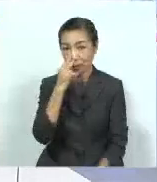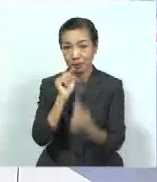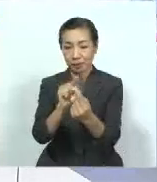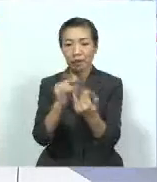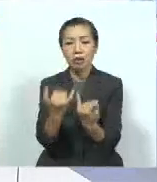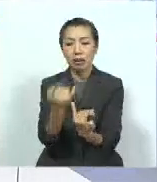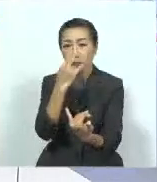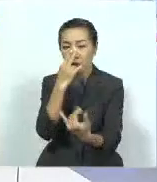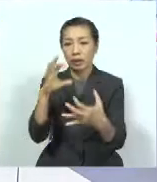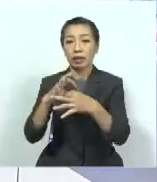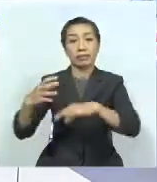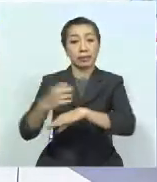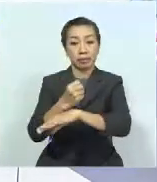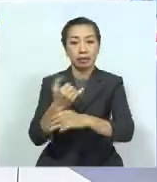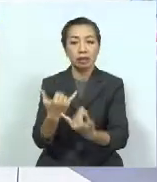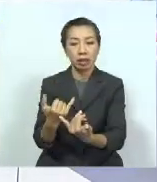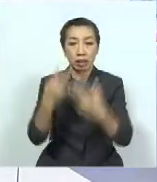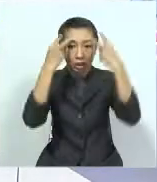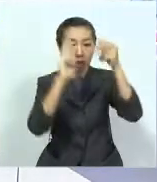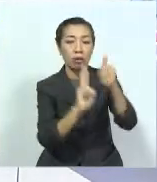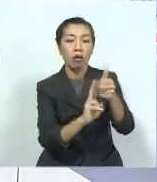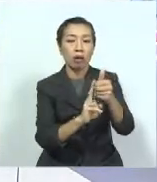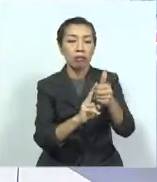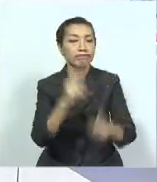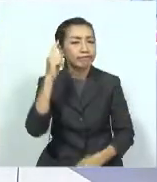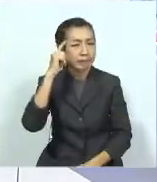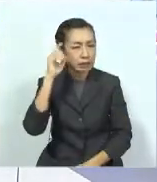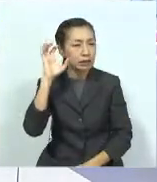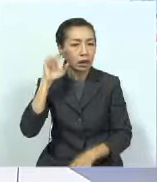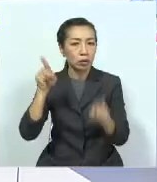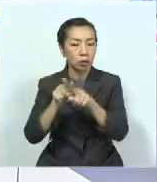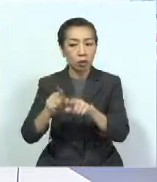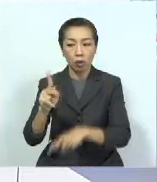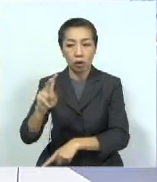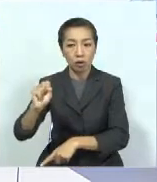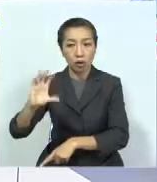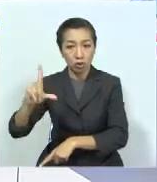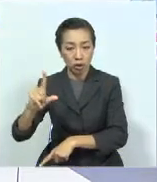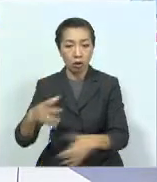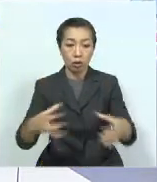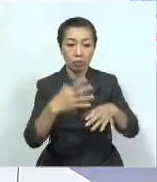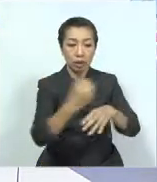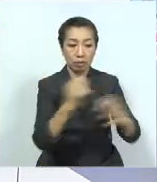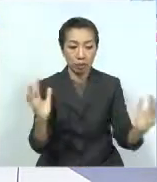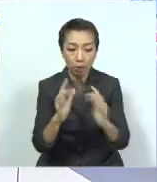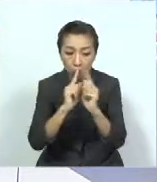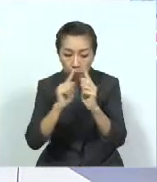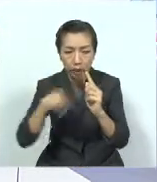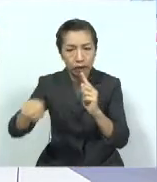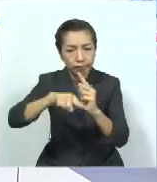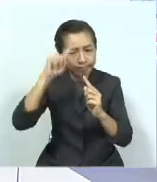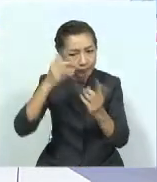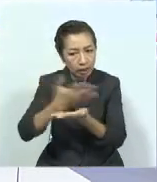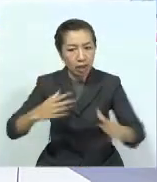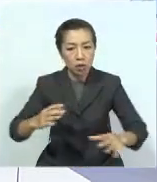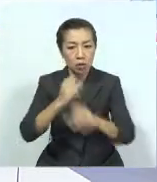นี้ไปติดตามความเคลื่อนไหวทางด้านการเมืองกันบ้างค่ะรองนายกรัฐมนตรีก็เชื่อนะคะว่าการหารือระหว่างคสช.กับพรรคการเมืองจะได้ข้อสรุ